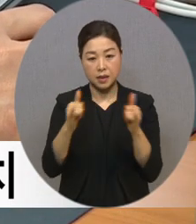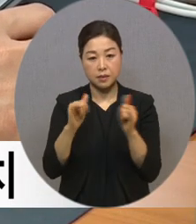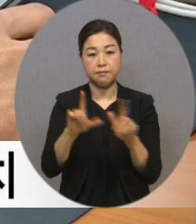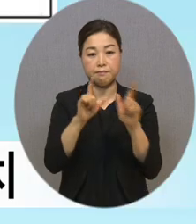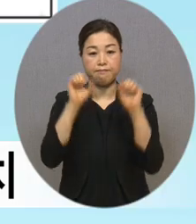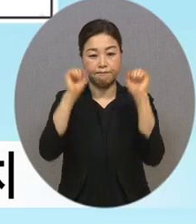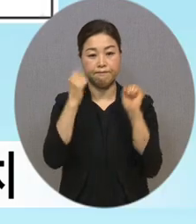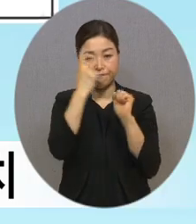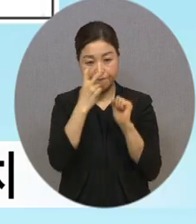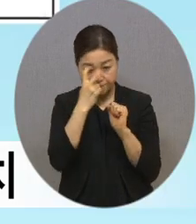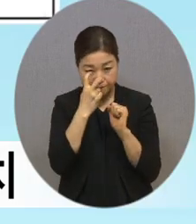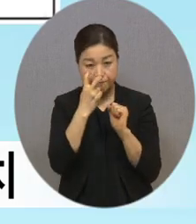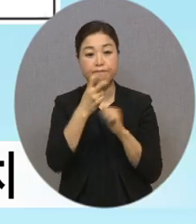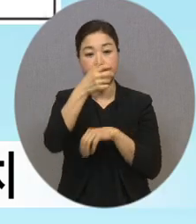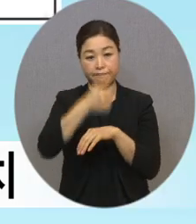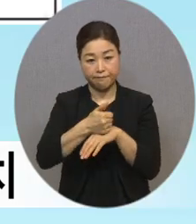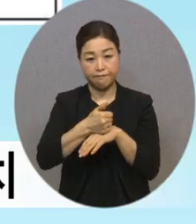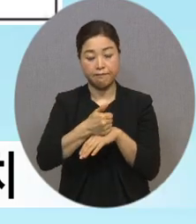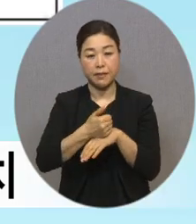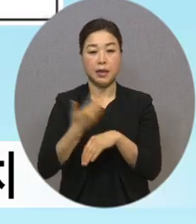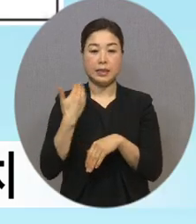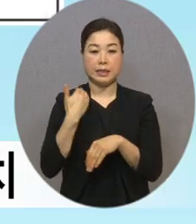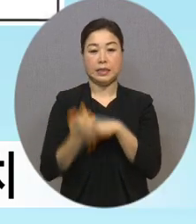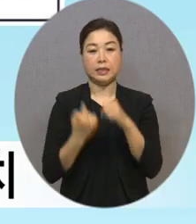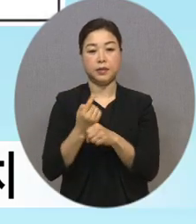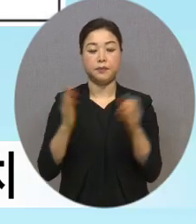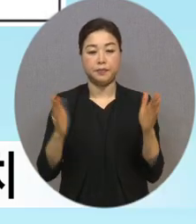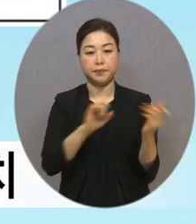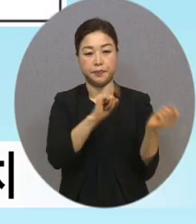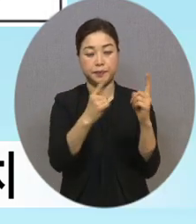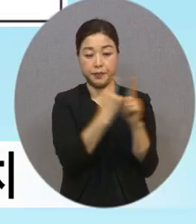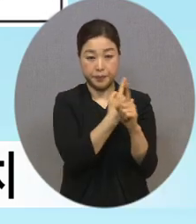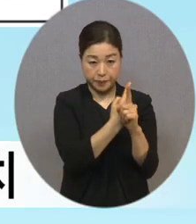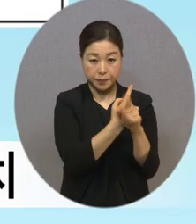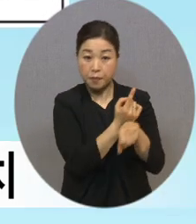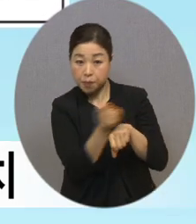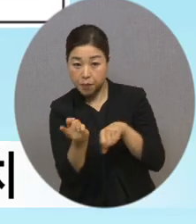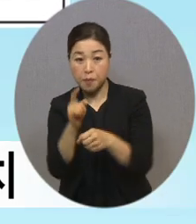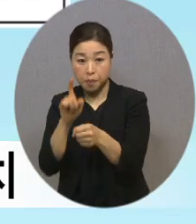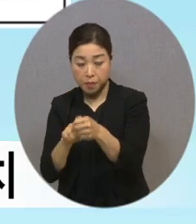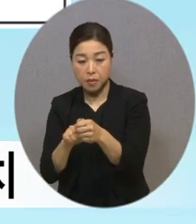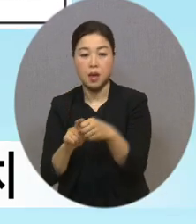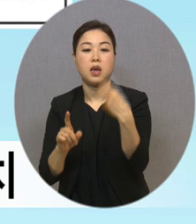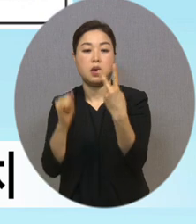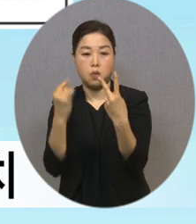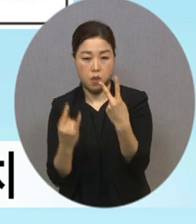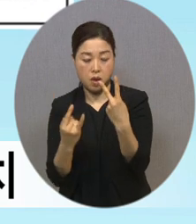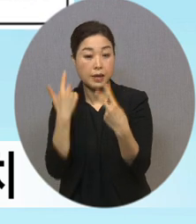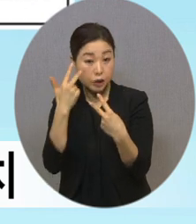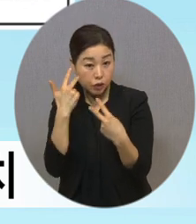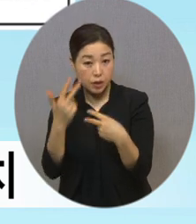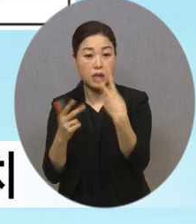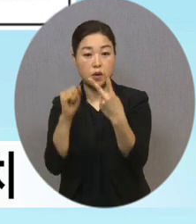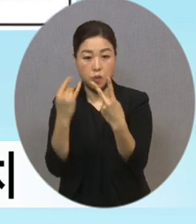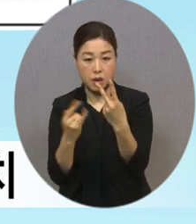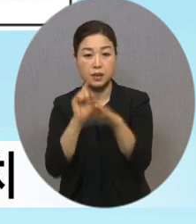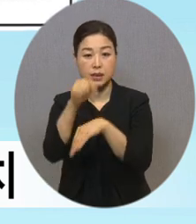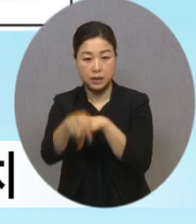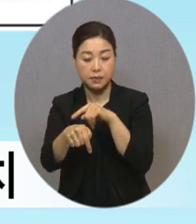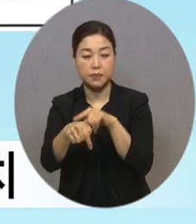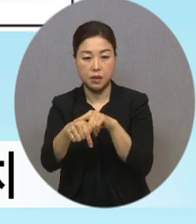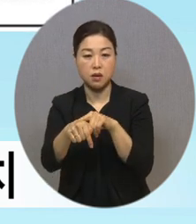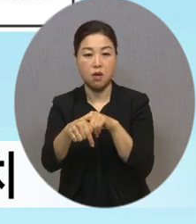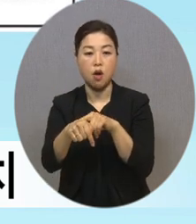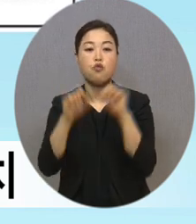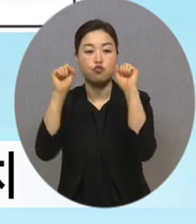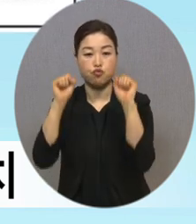실시했습니다. 그 결과 최근 1년간 재활치료 이외 목적으로 주 2회 이상 집 밖에서 운동하는 장애인